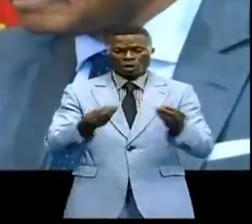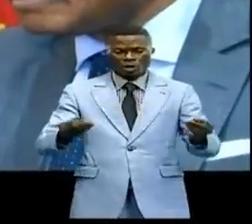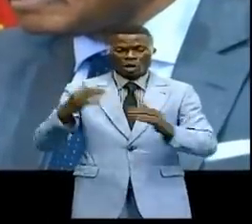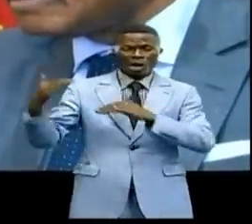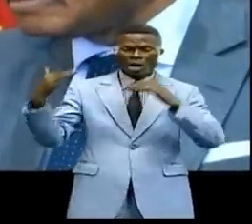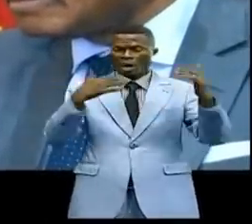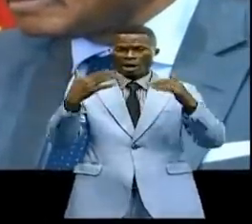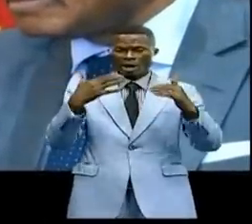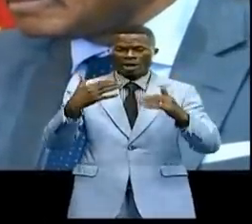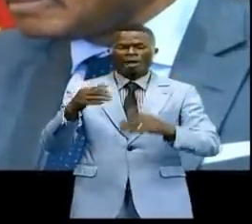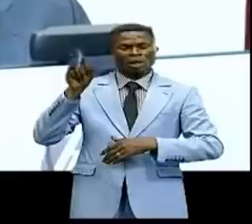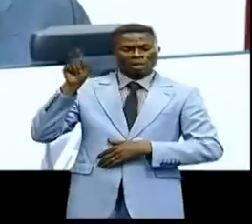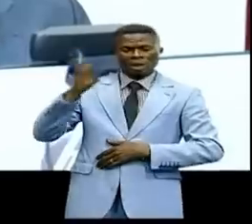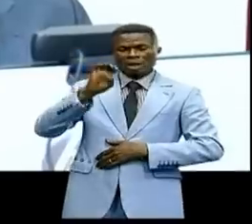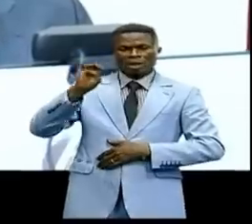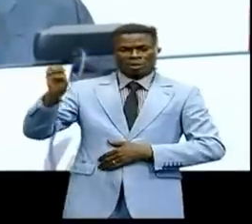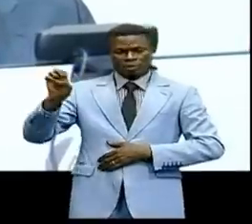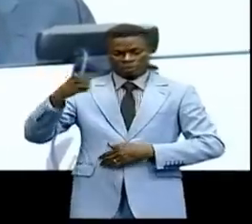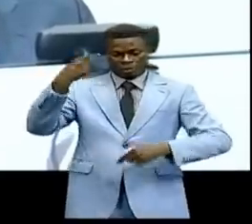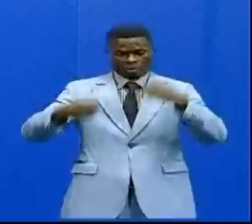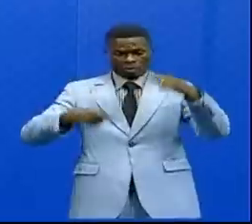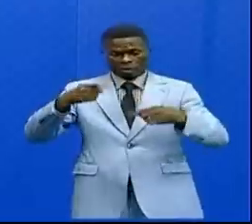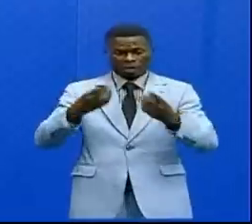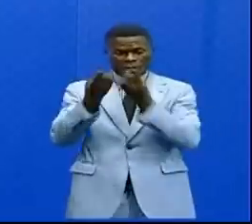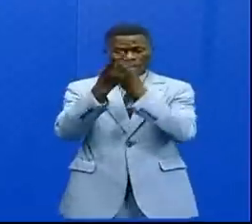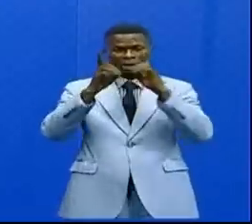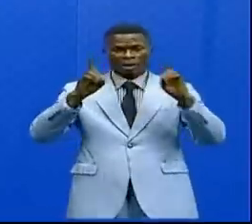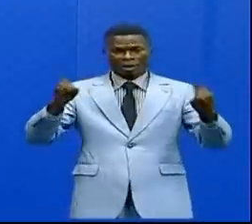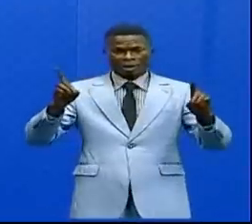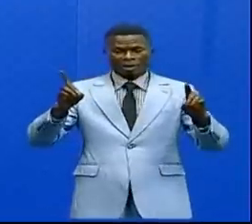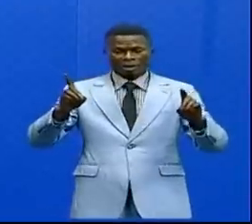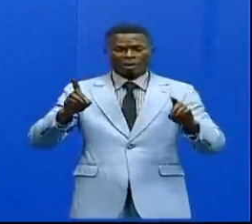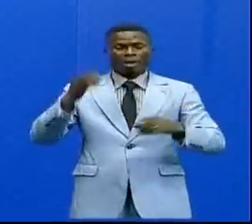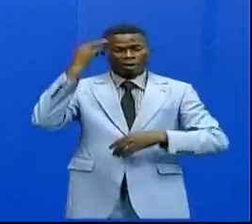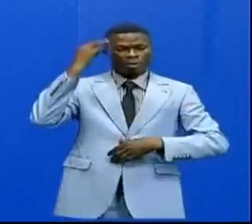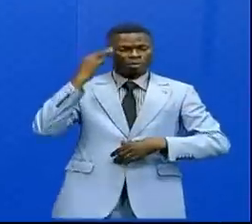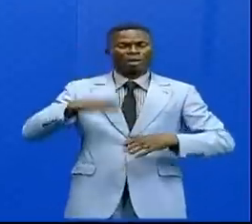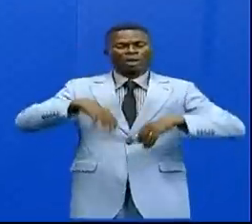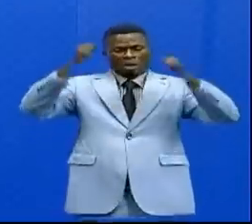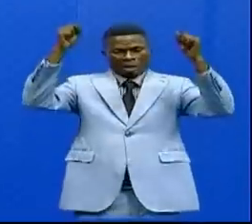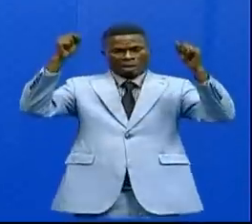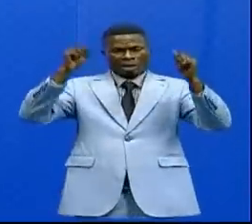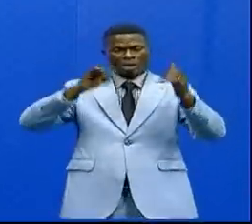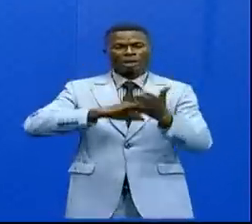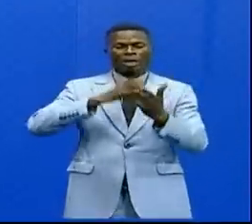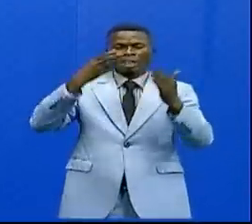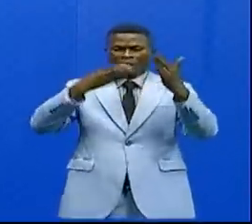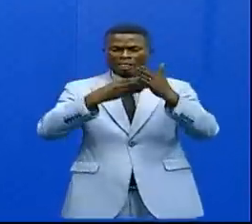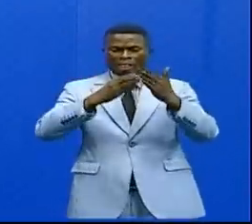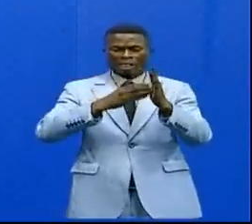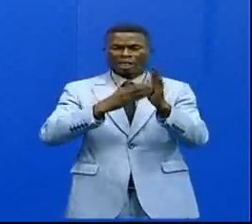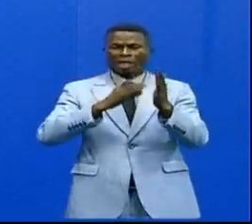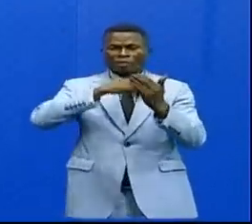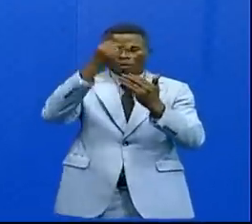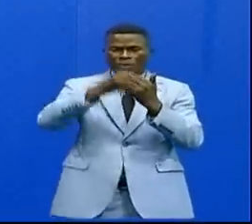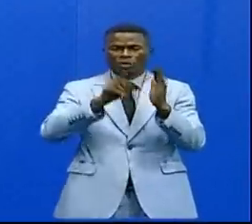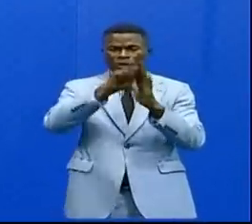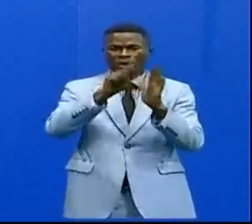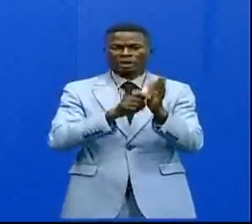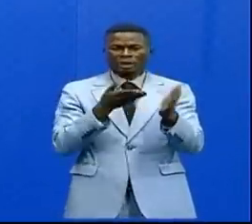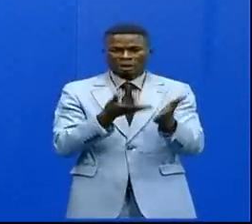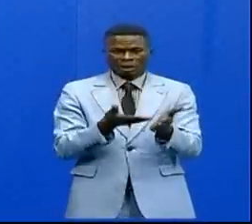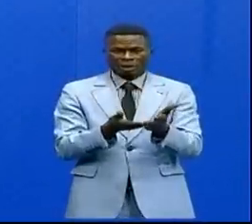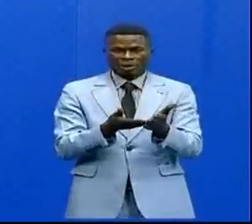guerre en Ukraine. Après débat et délibération, le Conseil a adopté ce 9 projets de texte.